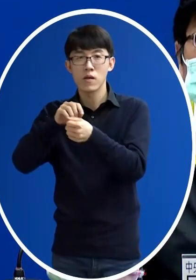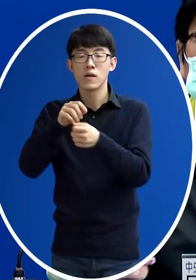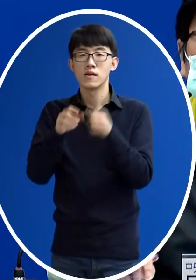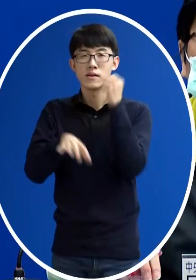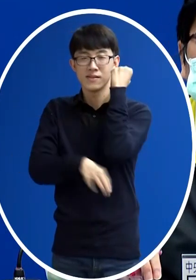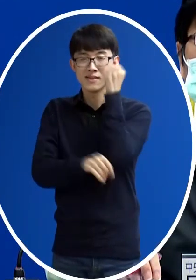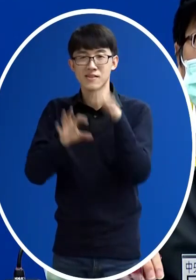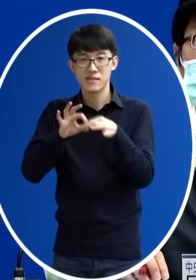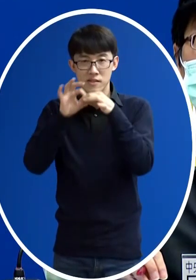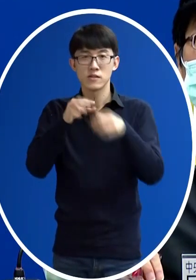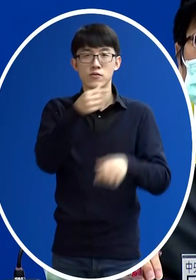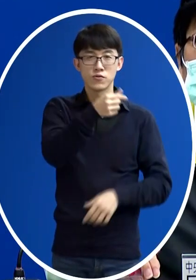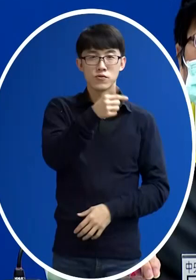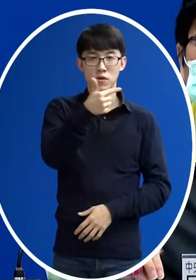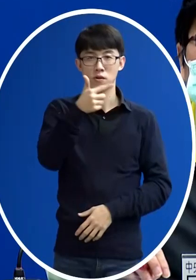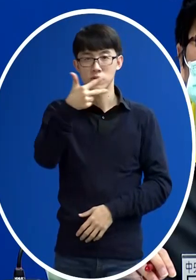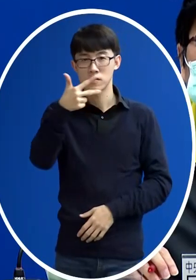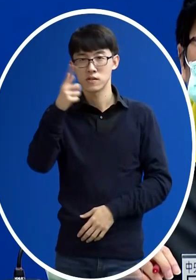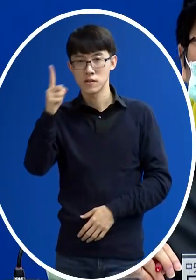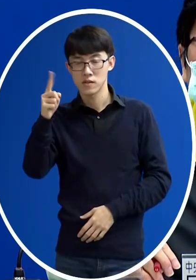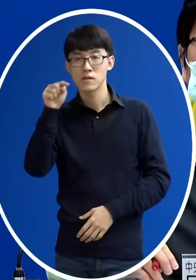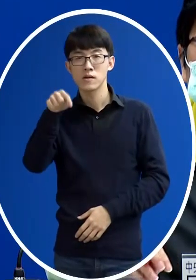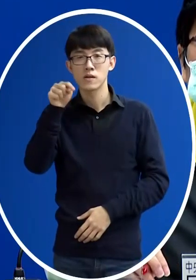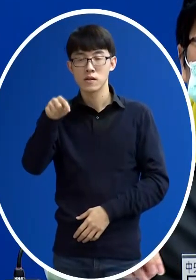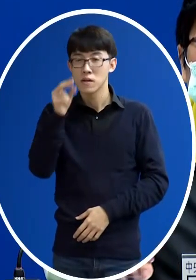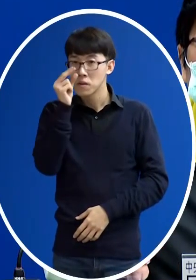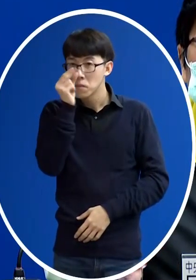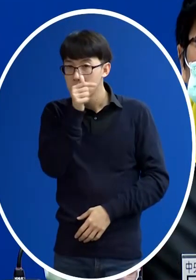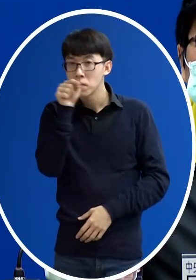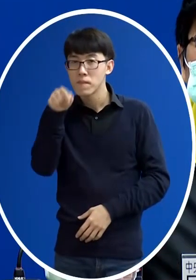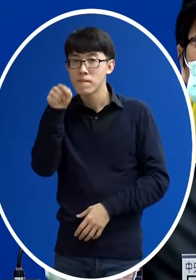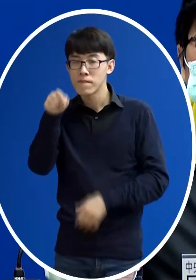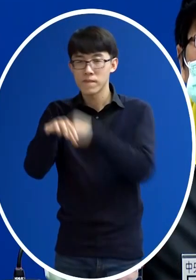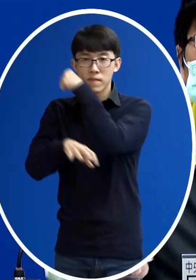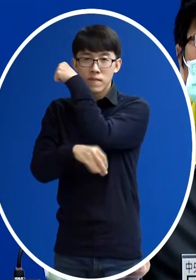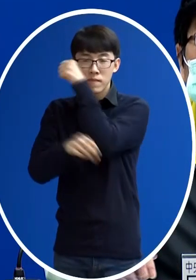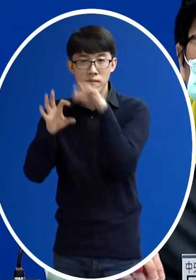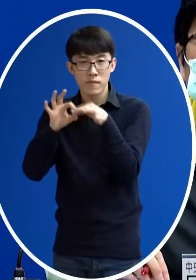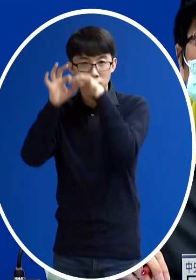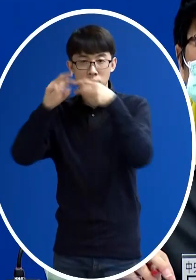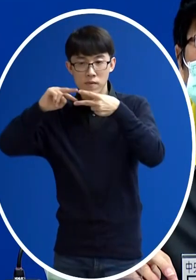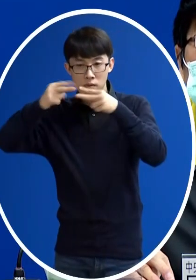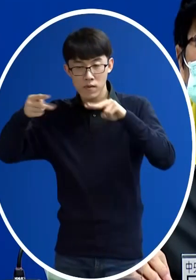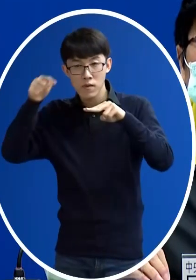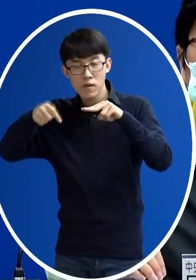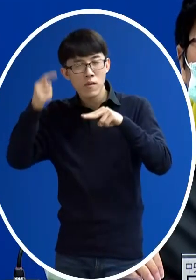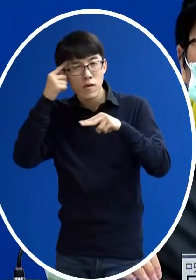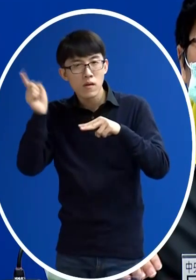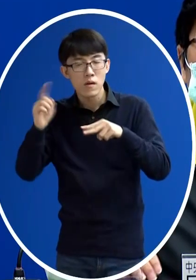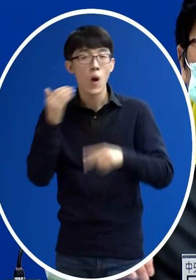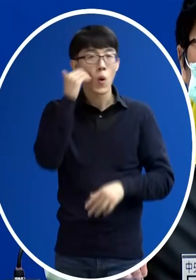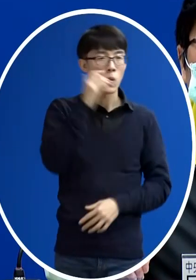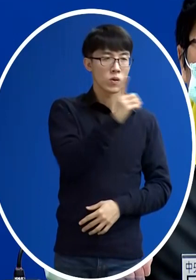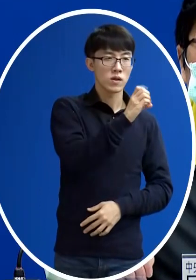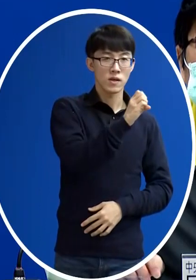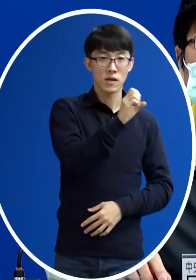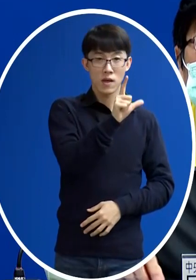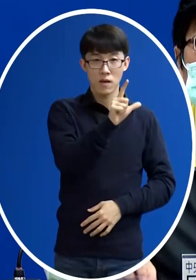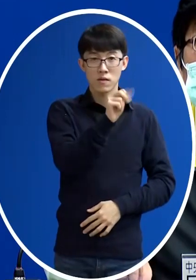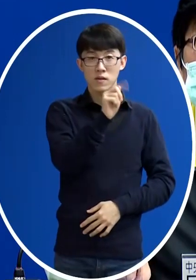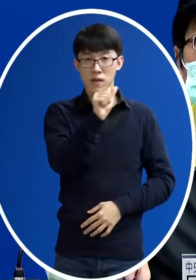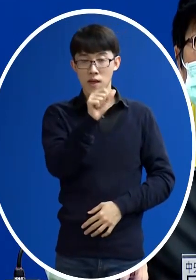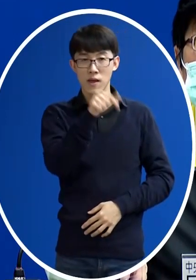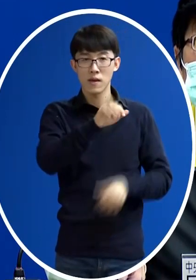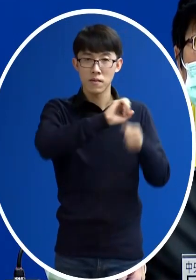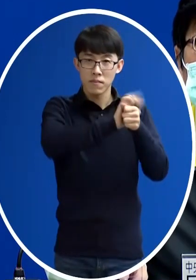哈，G671S 这个特征。那这个特征的意义是说，它在 Delta 如果有被发现这个